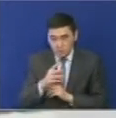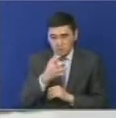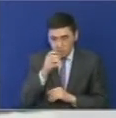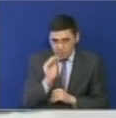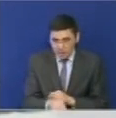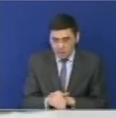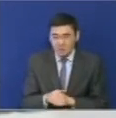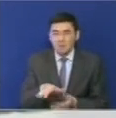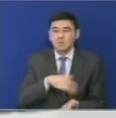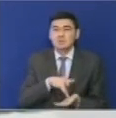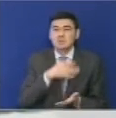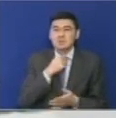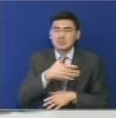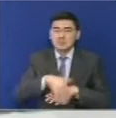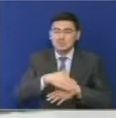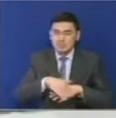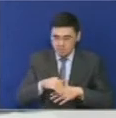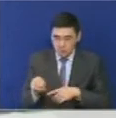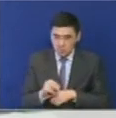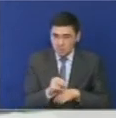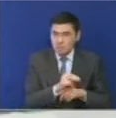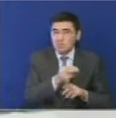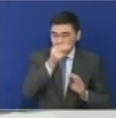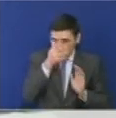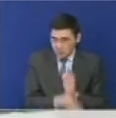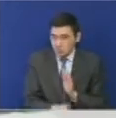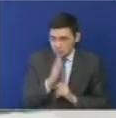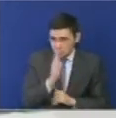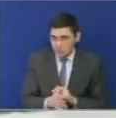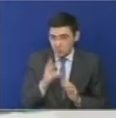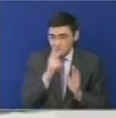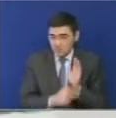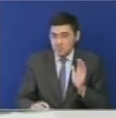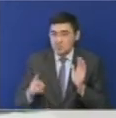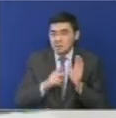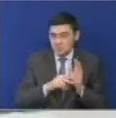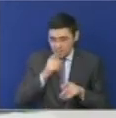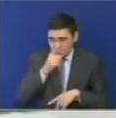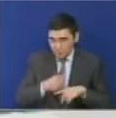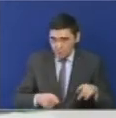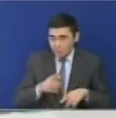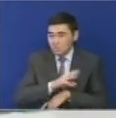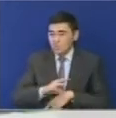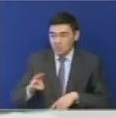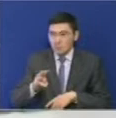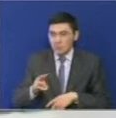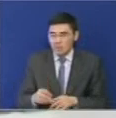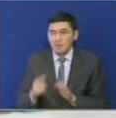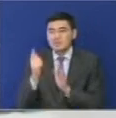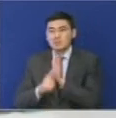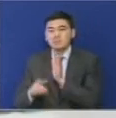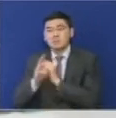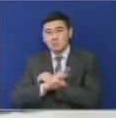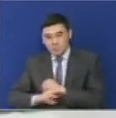157 миллион 500 мың теңге қала жолдарының ағымдағы жөндеу жұмыстарына бөлінді. Яғни 87,5 миллион теңге қала жолдарына, ал 70 миллион теңге